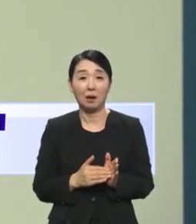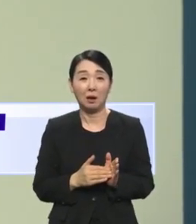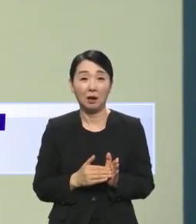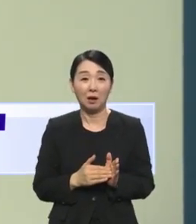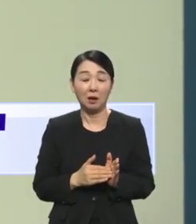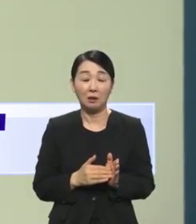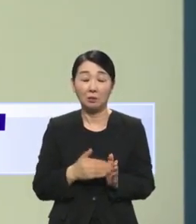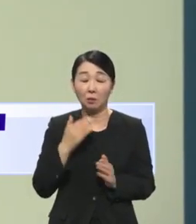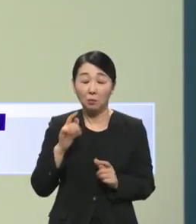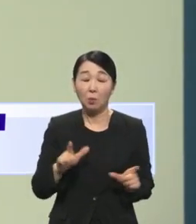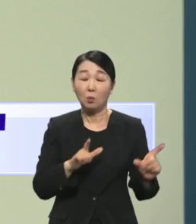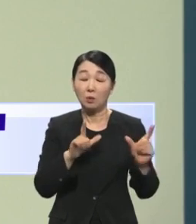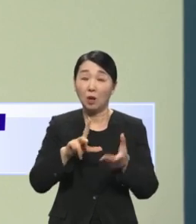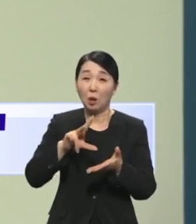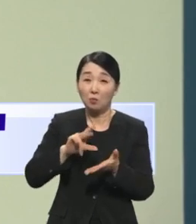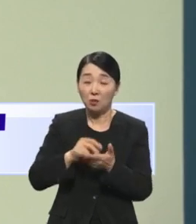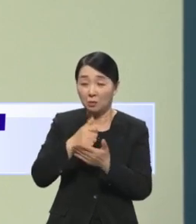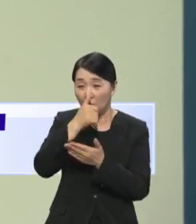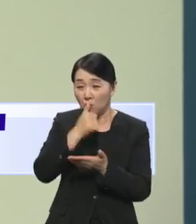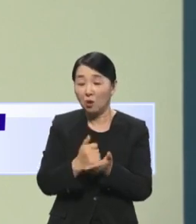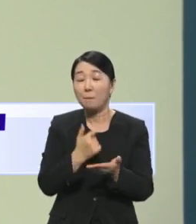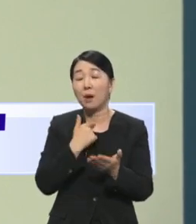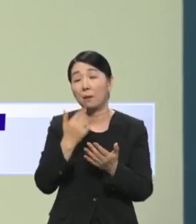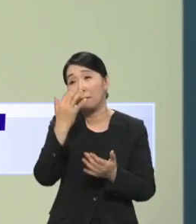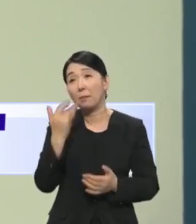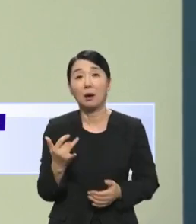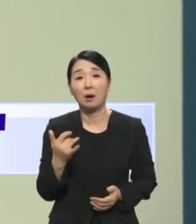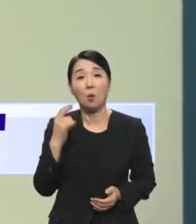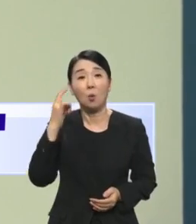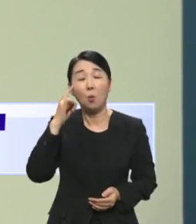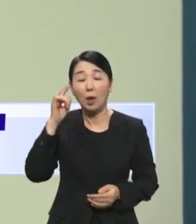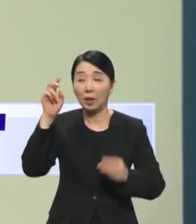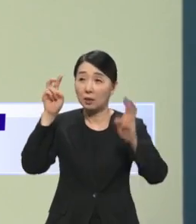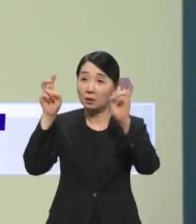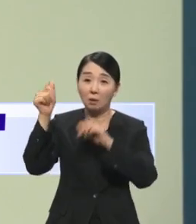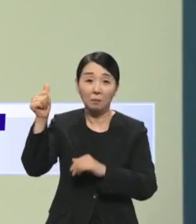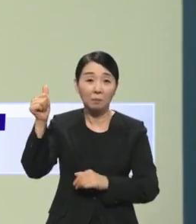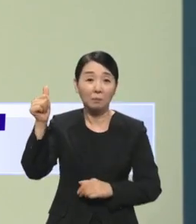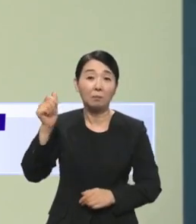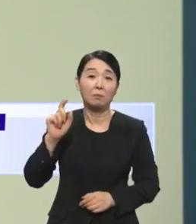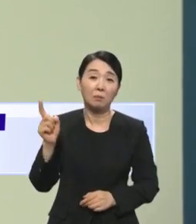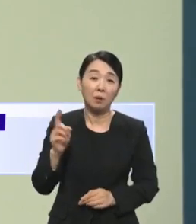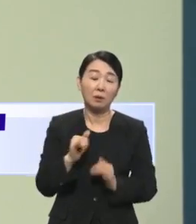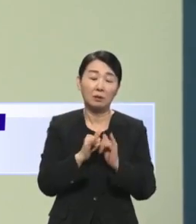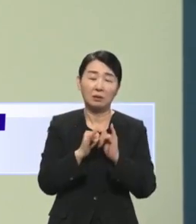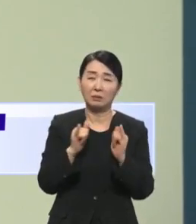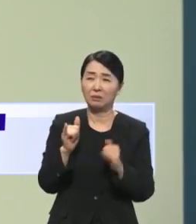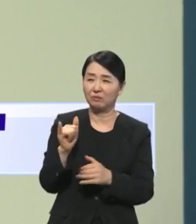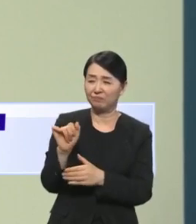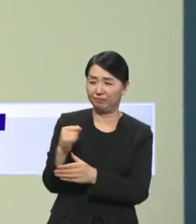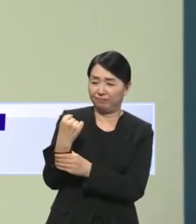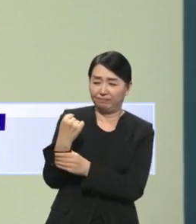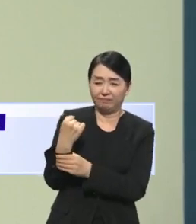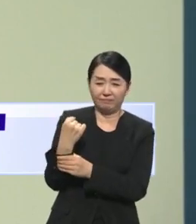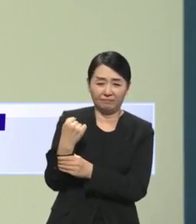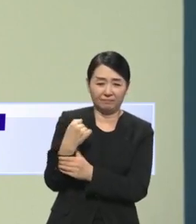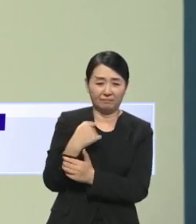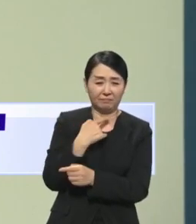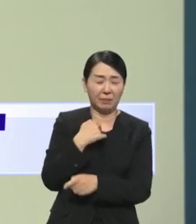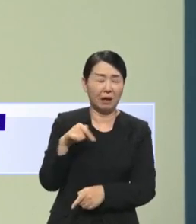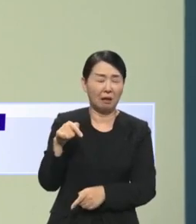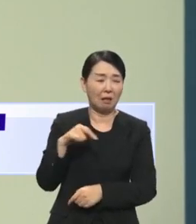민생사범들은 많이 빠지고 소위 이야기는 기업들 중에서 아주 사람들이 눈사를 찌푸리게